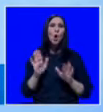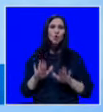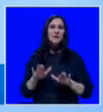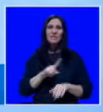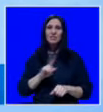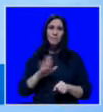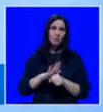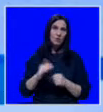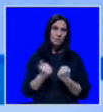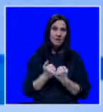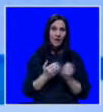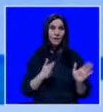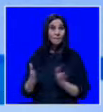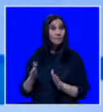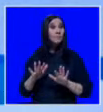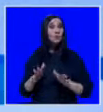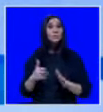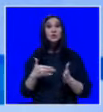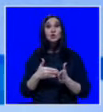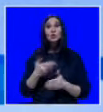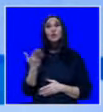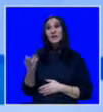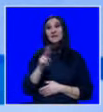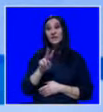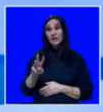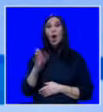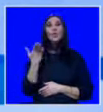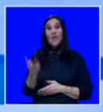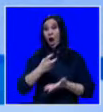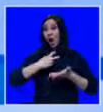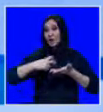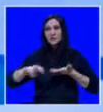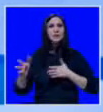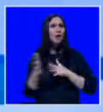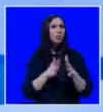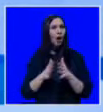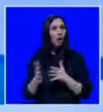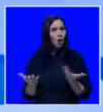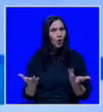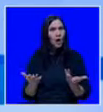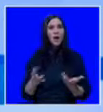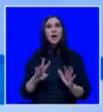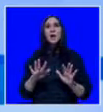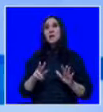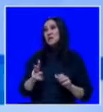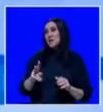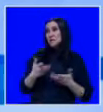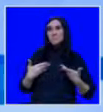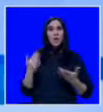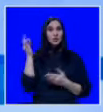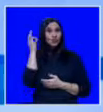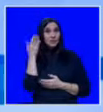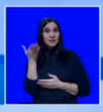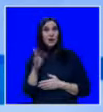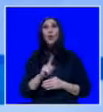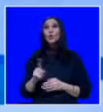места? Може би, защото тези 2-3 от тях излизат хора или пък ние чуваме за тях, които